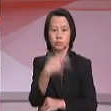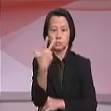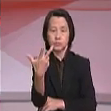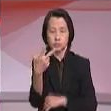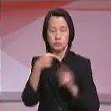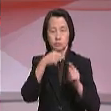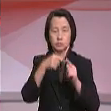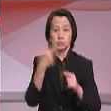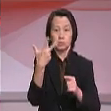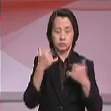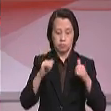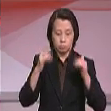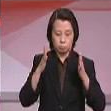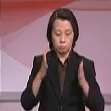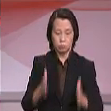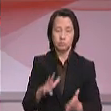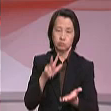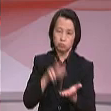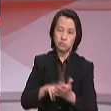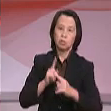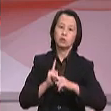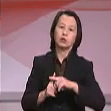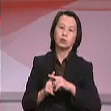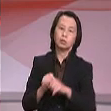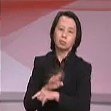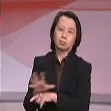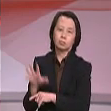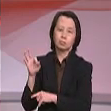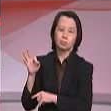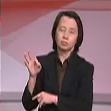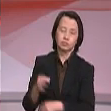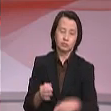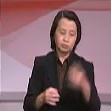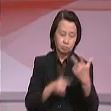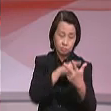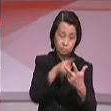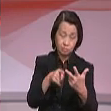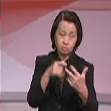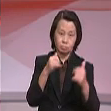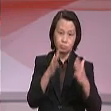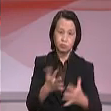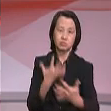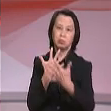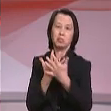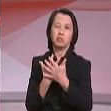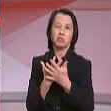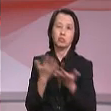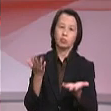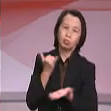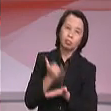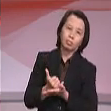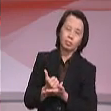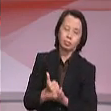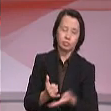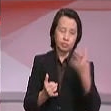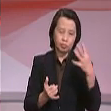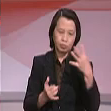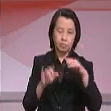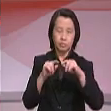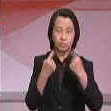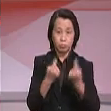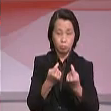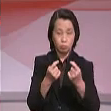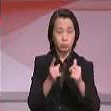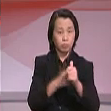apabila tiga pemain mereka disahkan positif COVID-19. Tiga pemain tersebut kini dikuarantin dan mereka antara 14 pemain